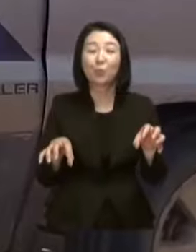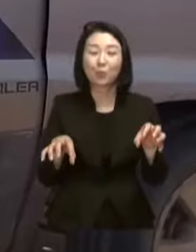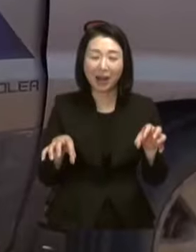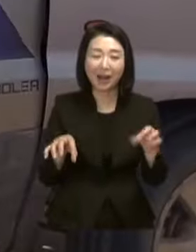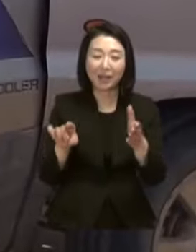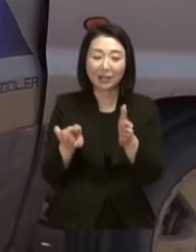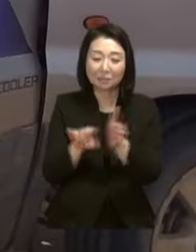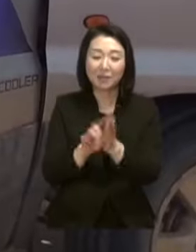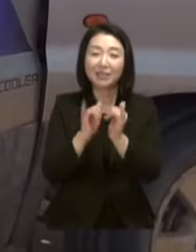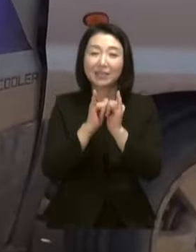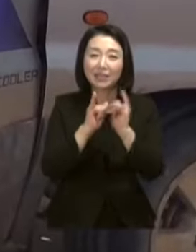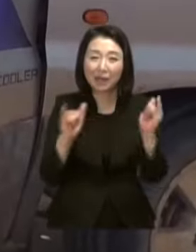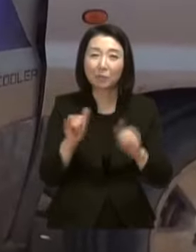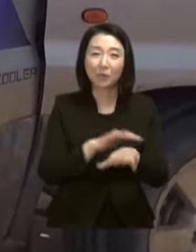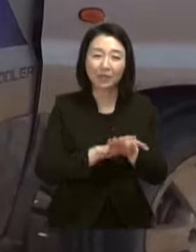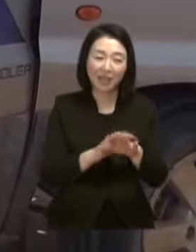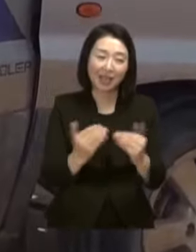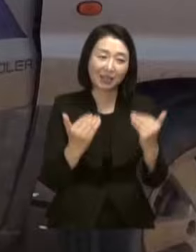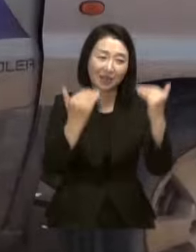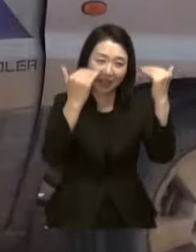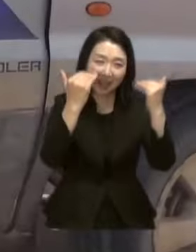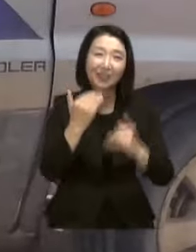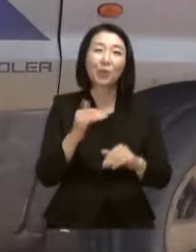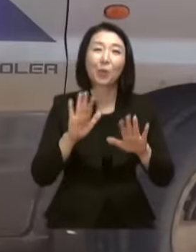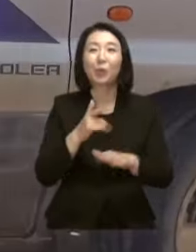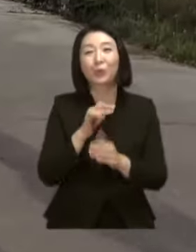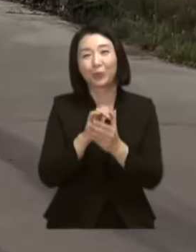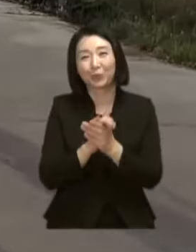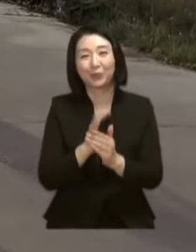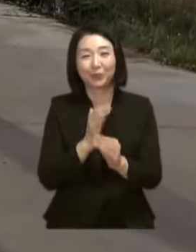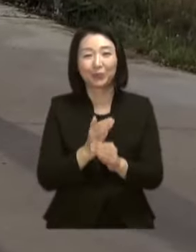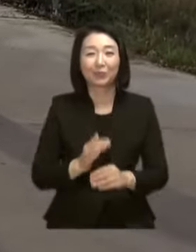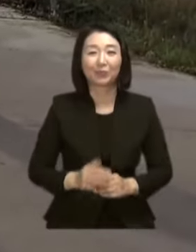이미경 선교사 내외는 오늘도 기도하고 있다.